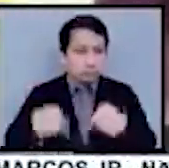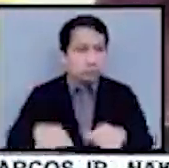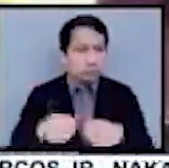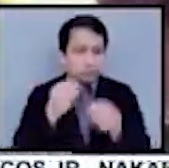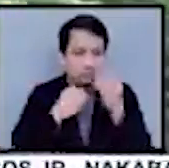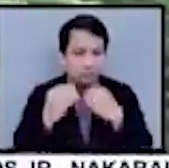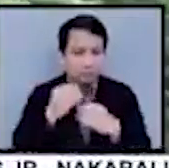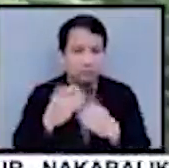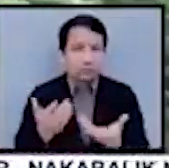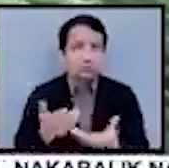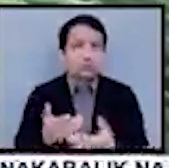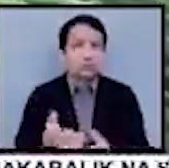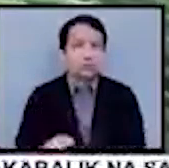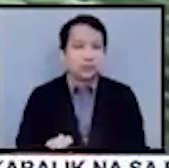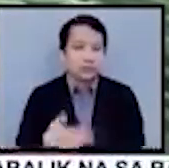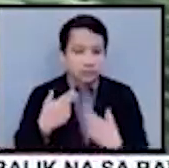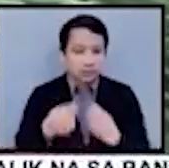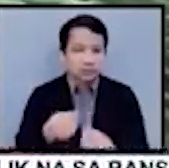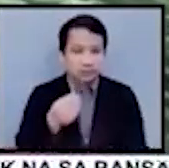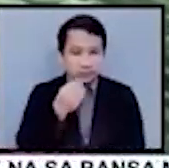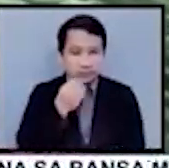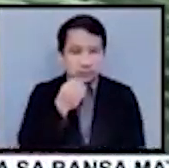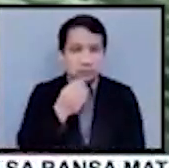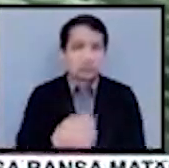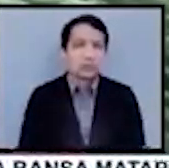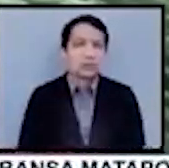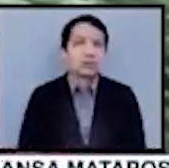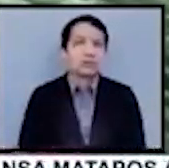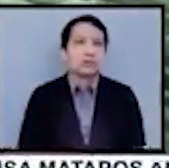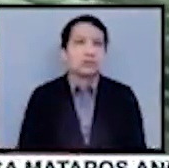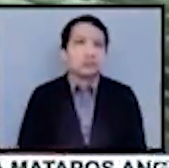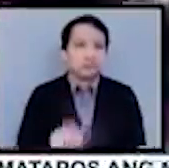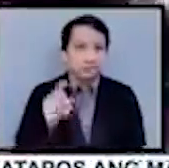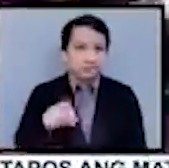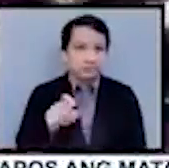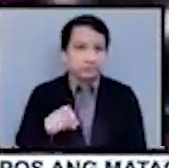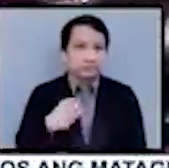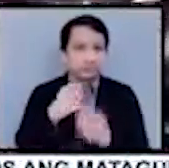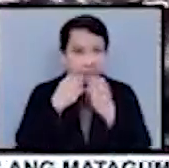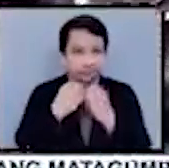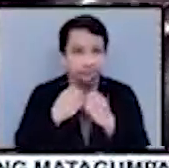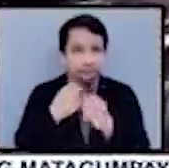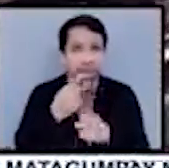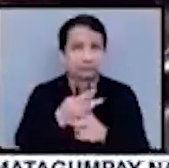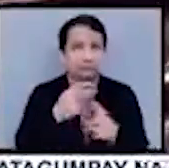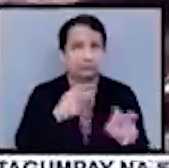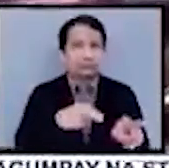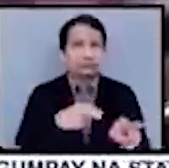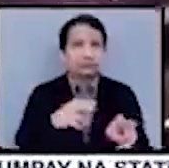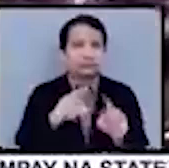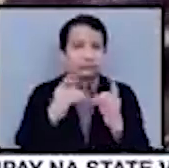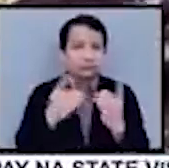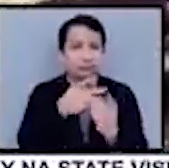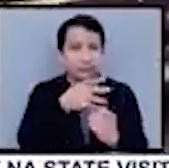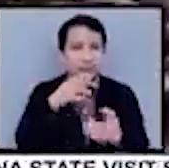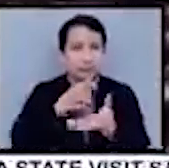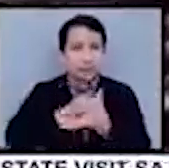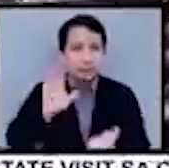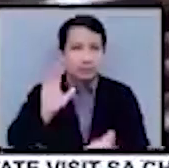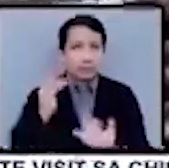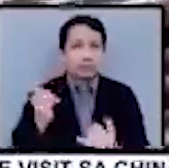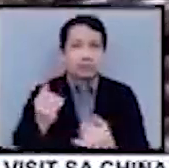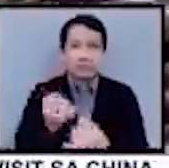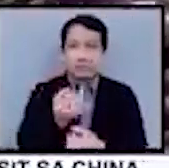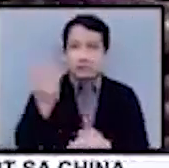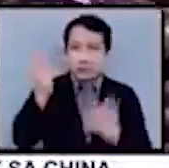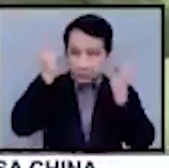mo ng masustansya. Kailangan talagang magtipid. Sa price monitoring ng Department of Agriculture, mataas pa rin ang presyo ng ilang gulay.